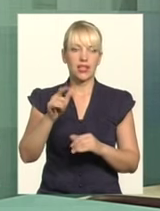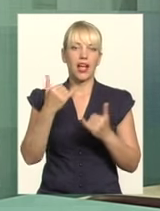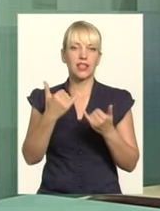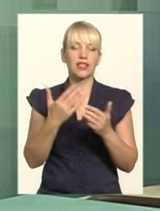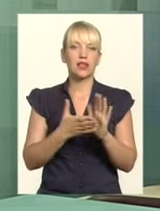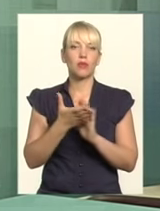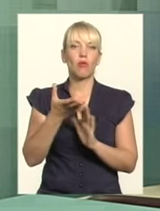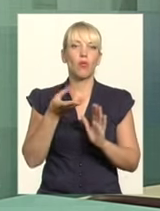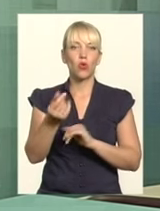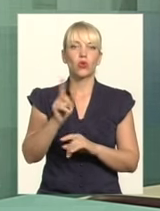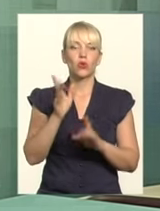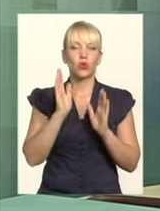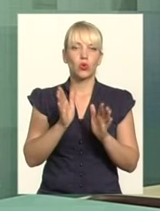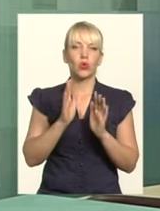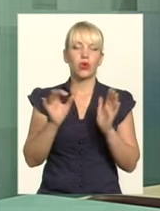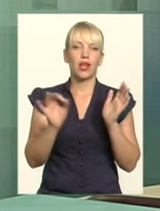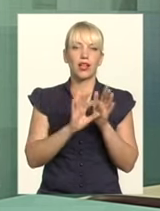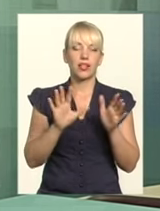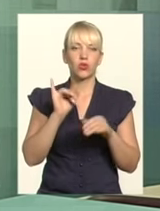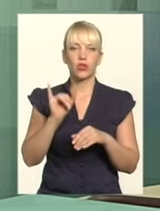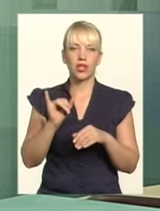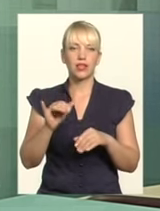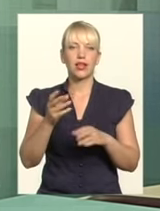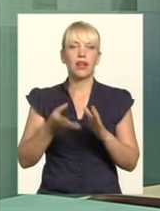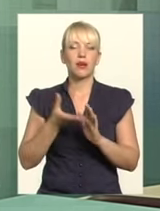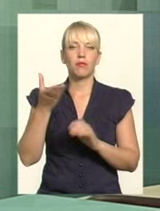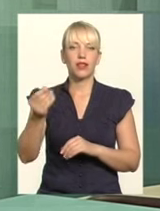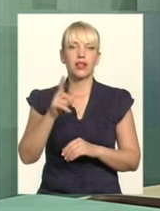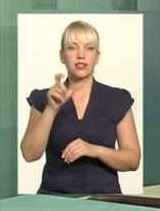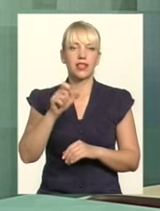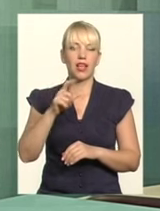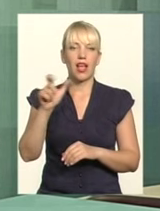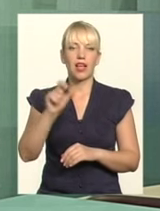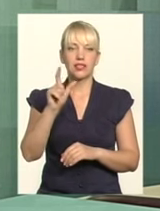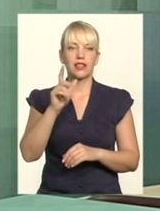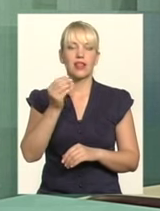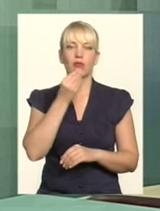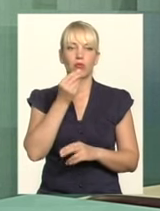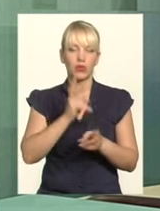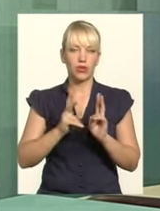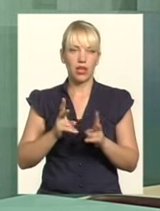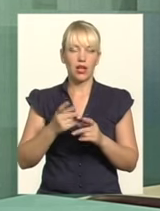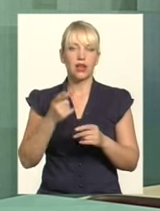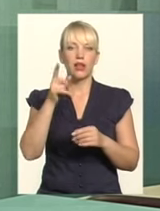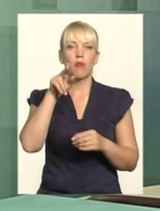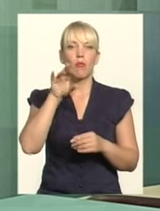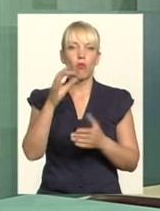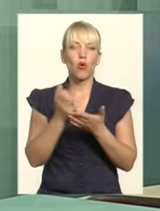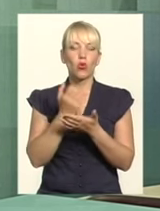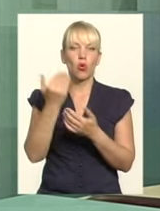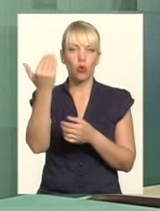на електроенергію і платять за користування газом на приготування їжі. І виходить, по доходам там